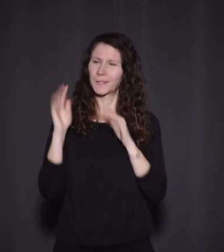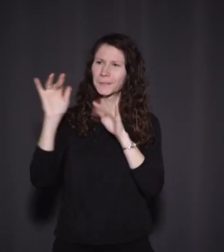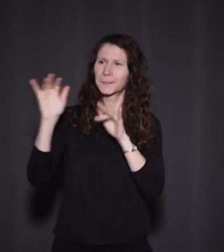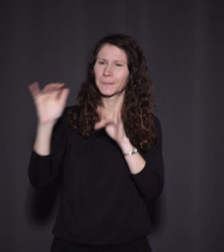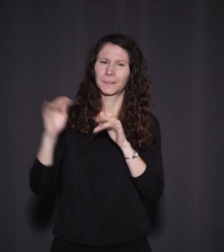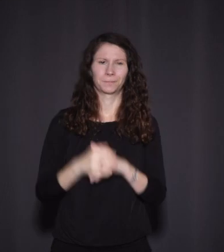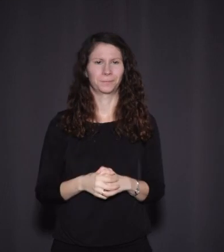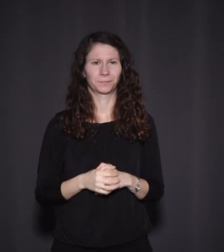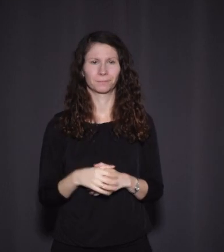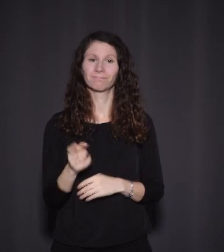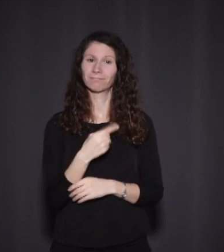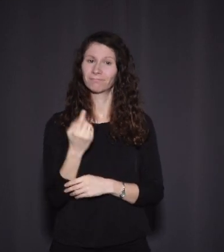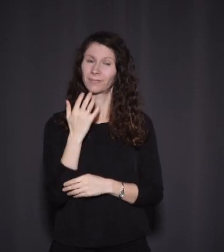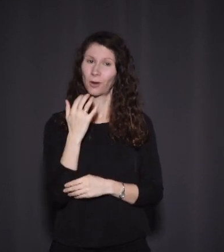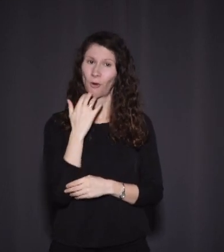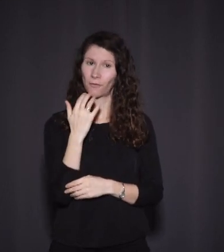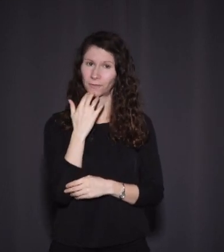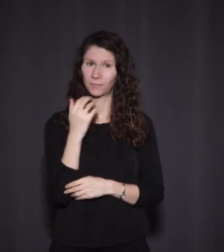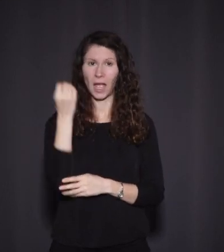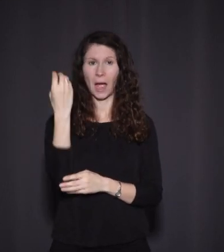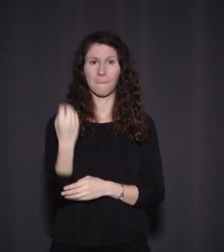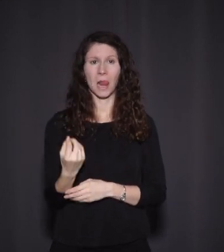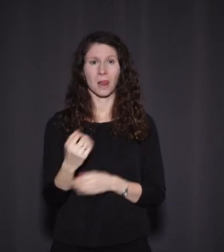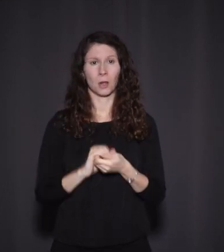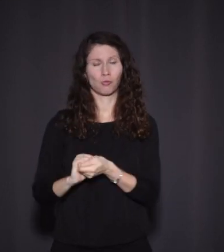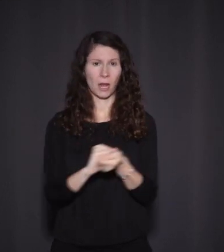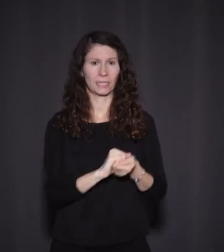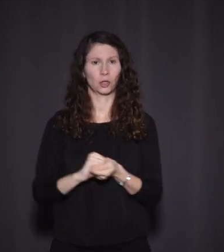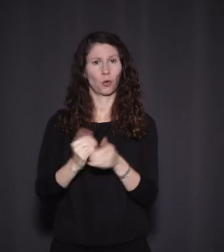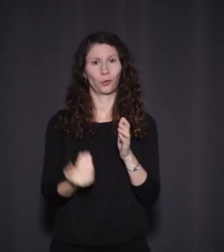hoffen natürlich, dass die Ampelkoalition in der